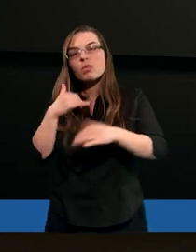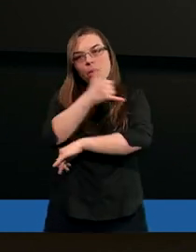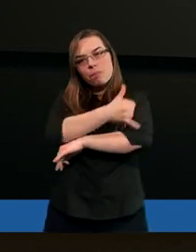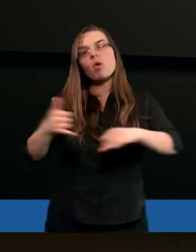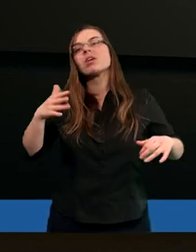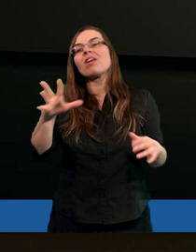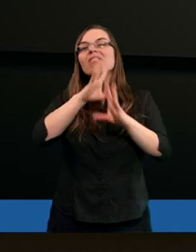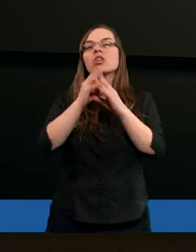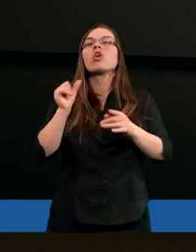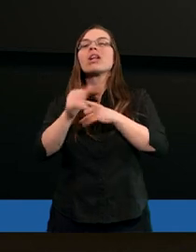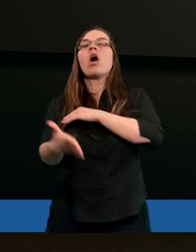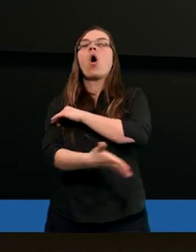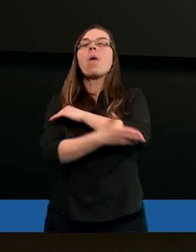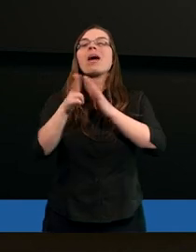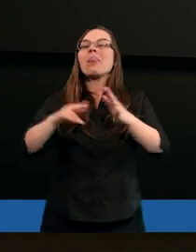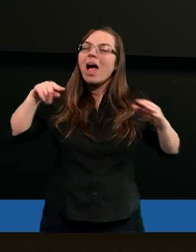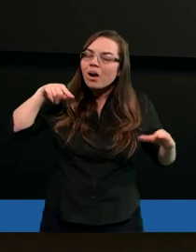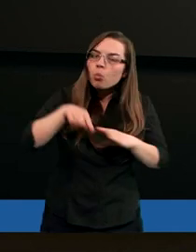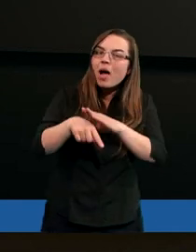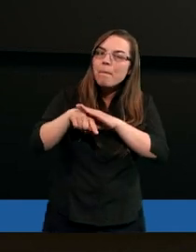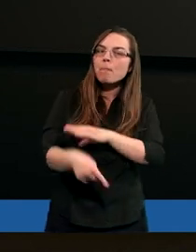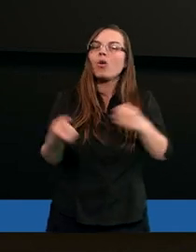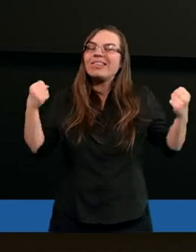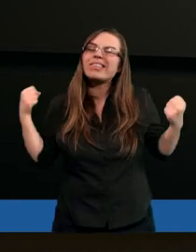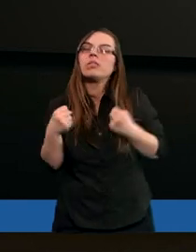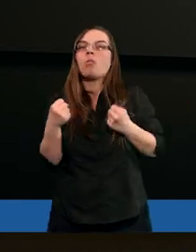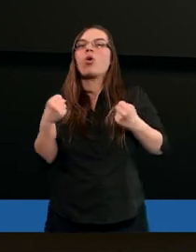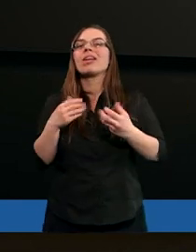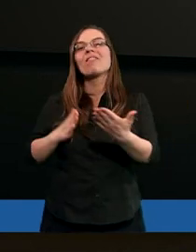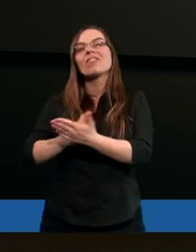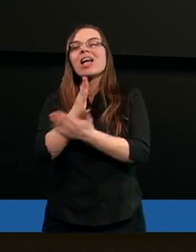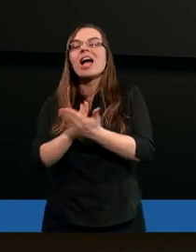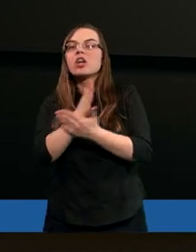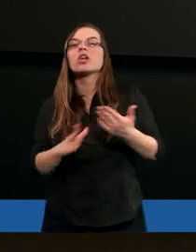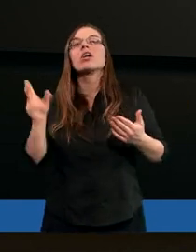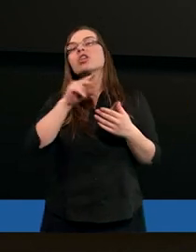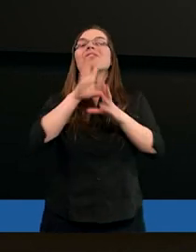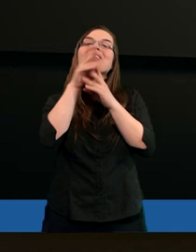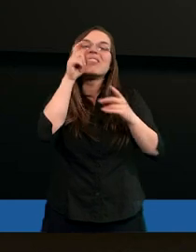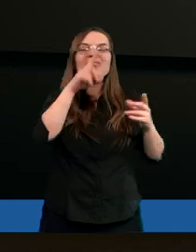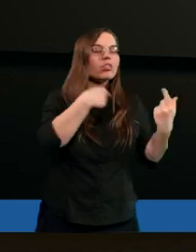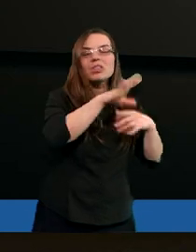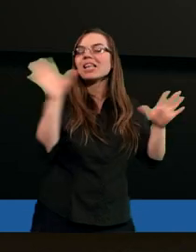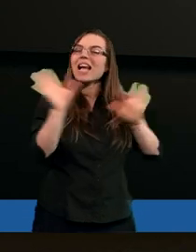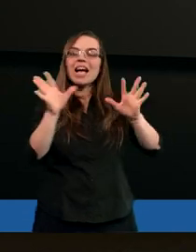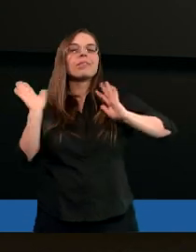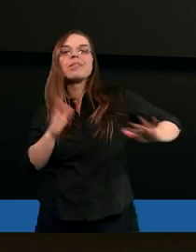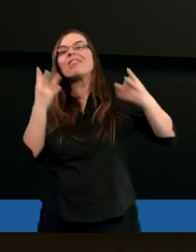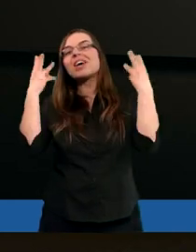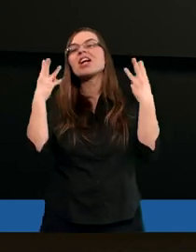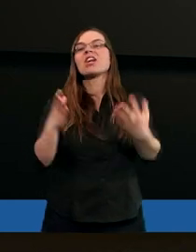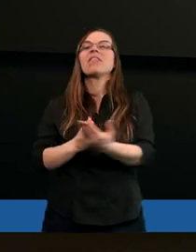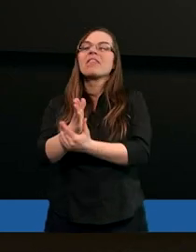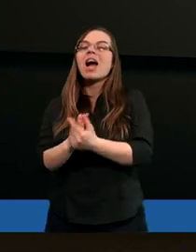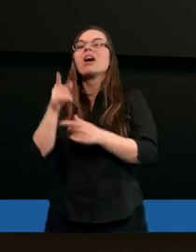wszystko oparte jest na głębokiej wierze. Piotrowi na to zwraca uwagę i przy okazji też inni